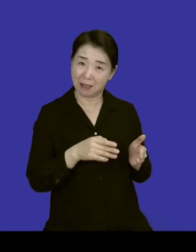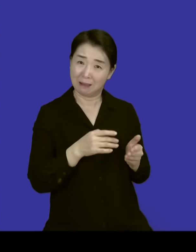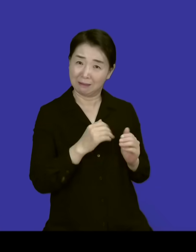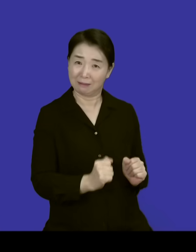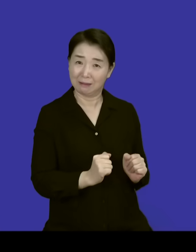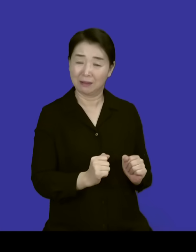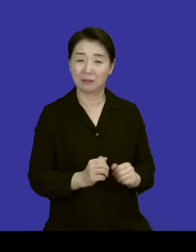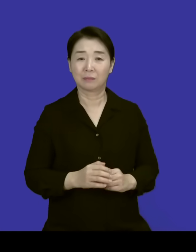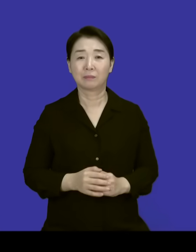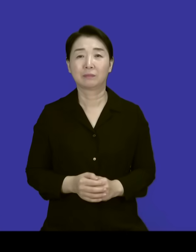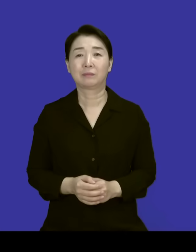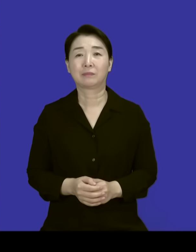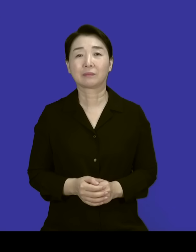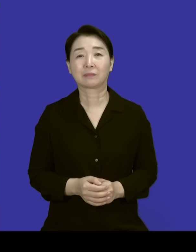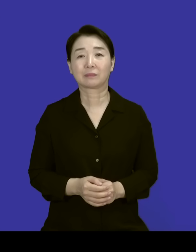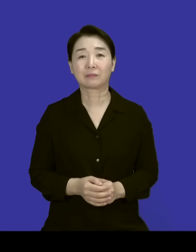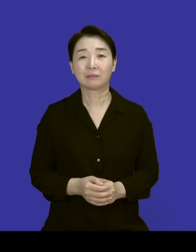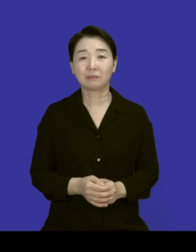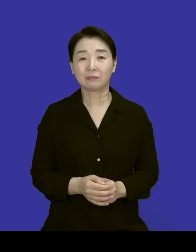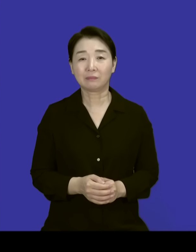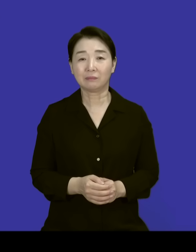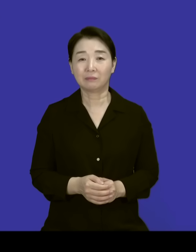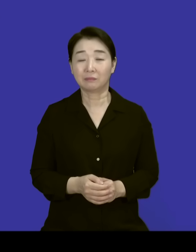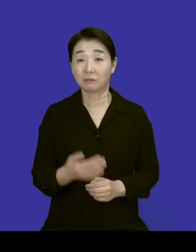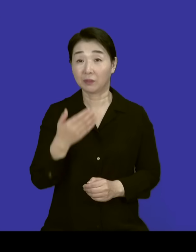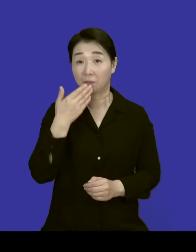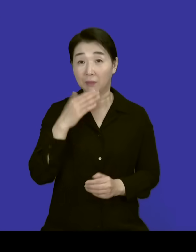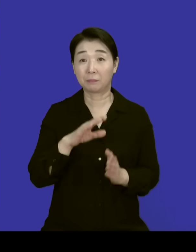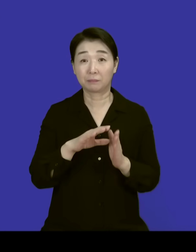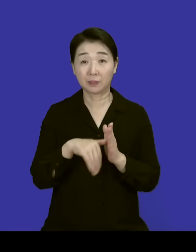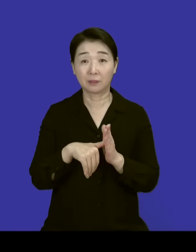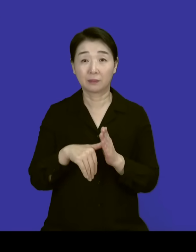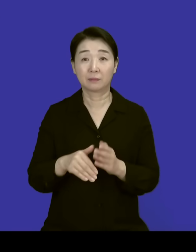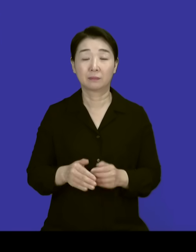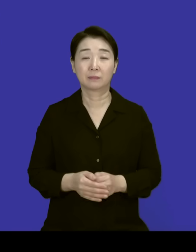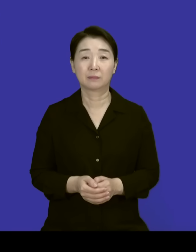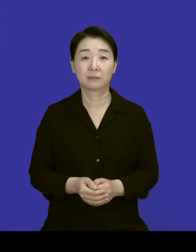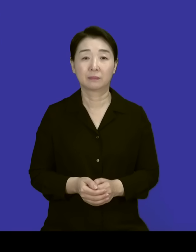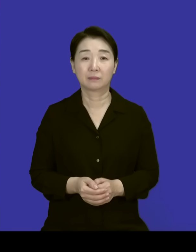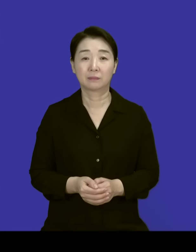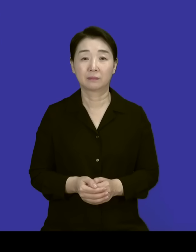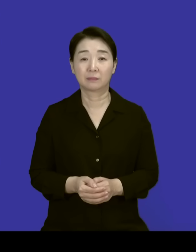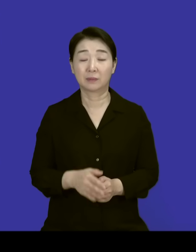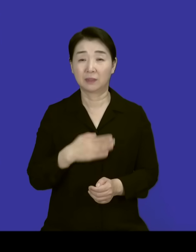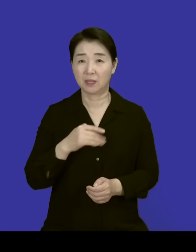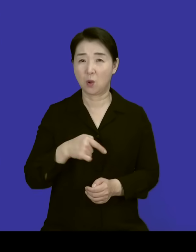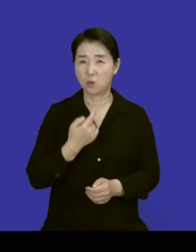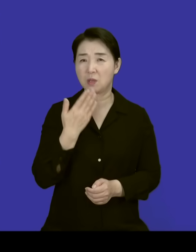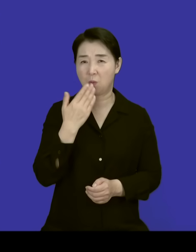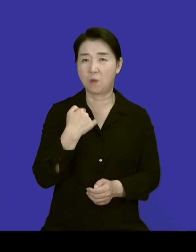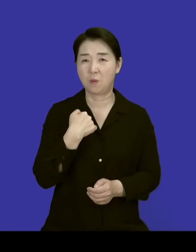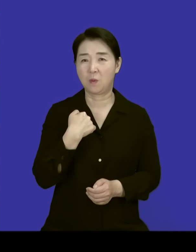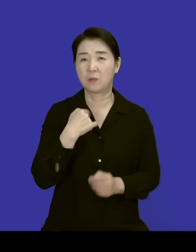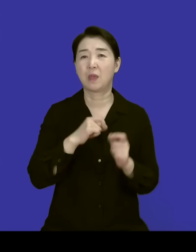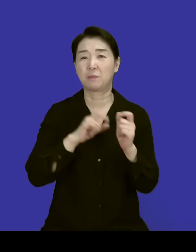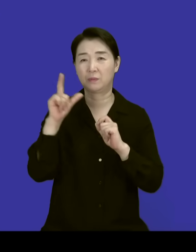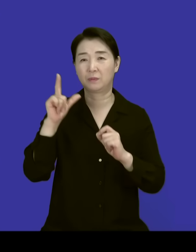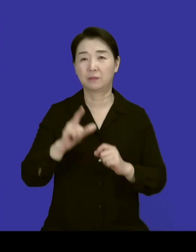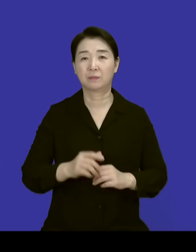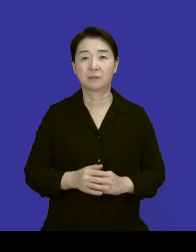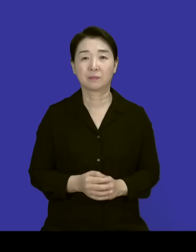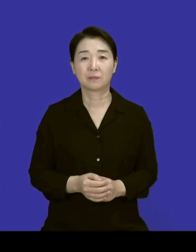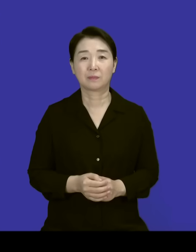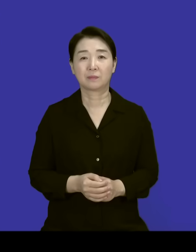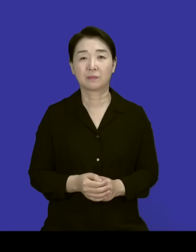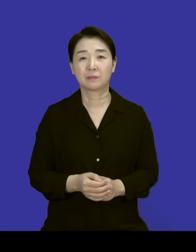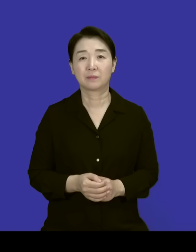뭐 그리고 이제 뭐 식사하실 때도 뭐 혼자 이제 먹게 되고 거의 웬만하면 저는 이제 그런 시간을 보냈죠